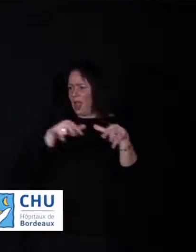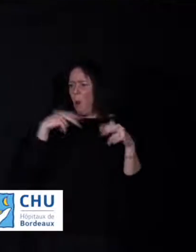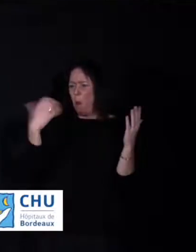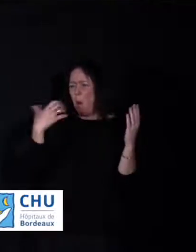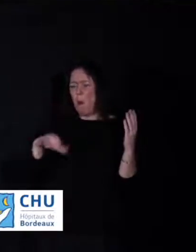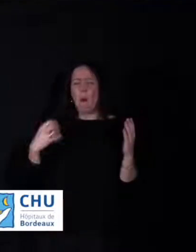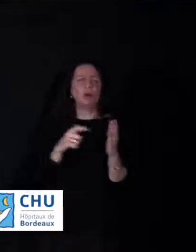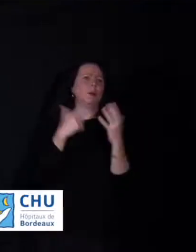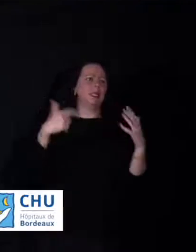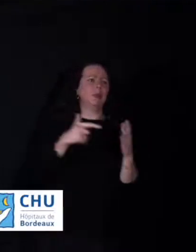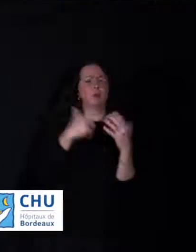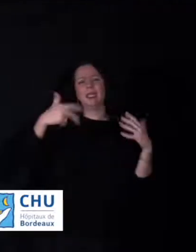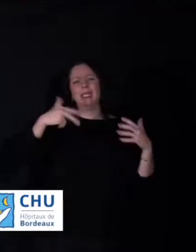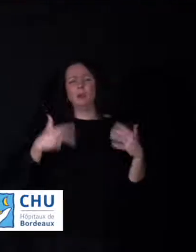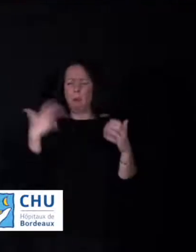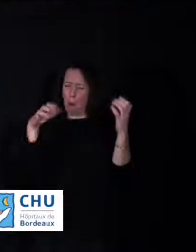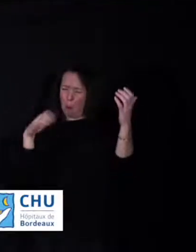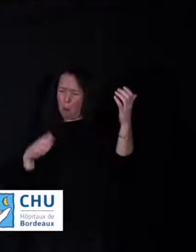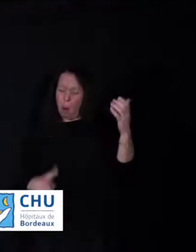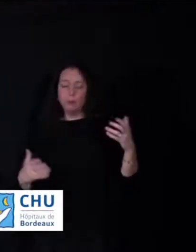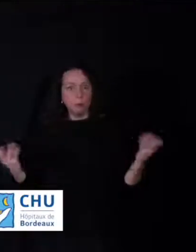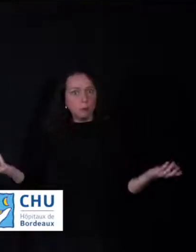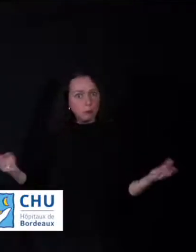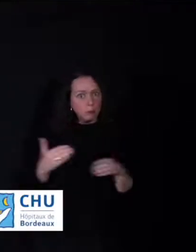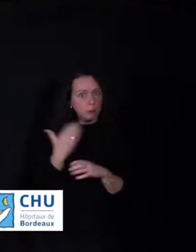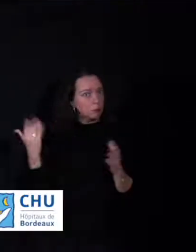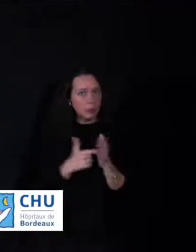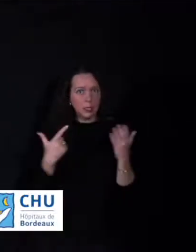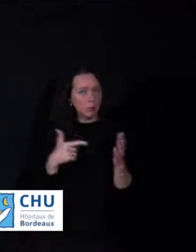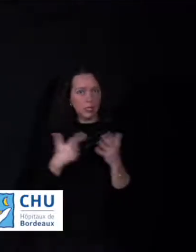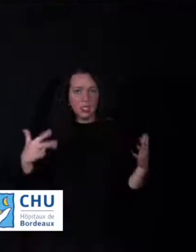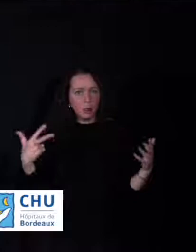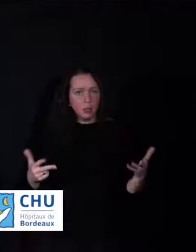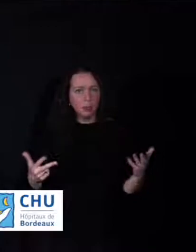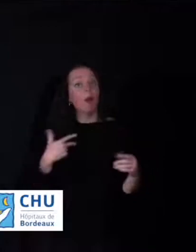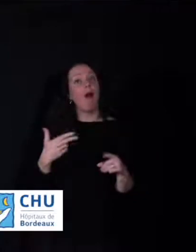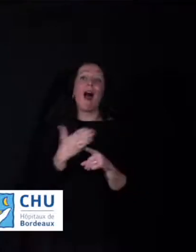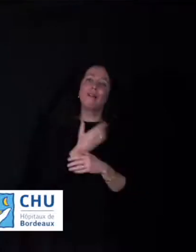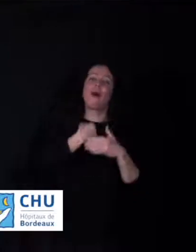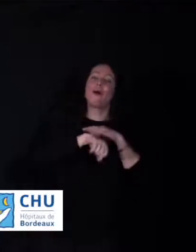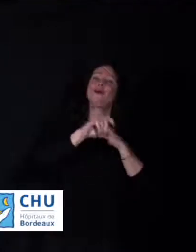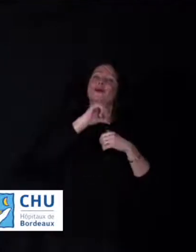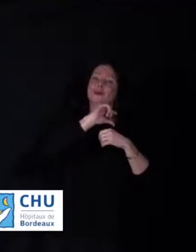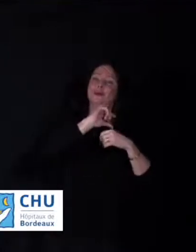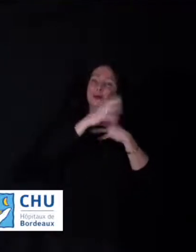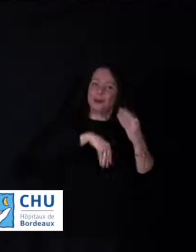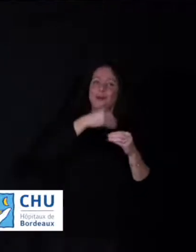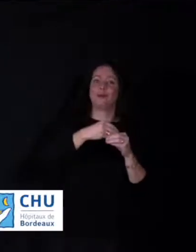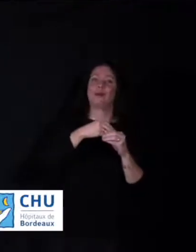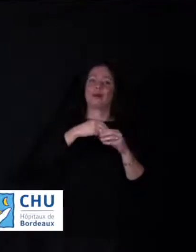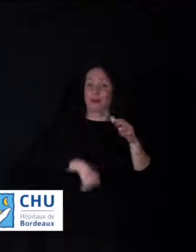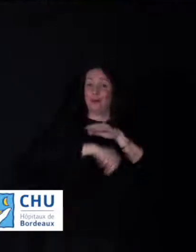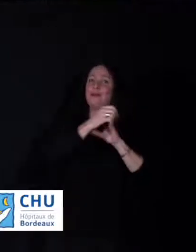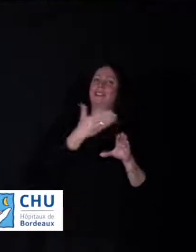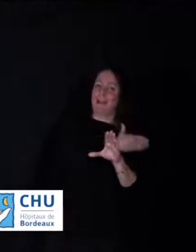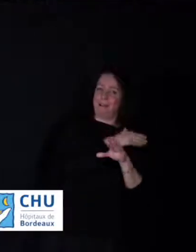2017 et 2018. Mais que s'est-il passé en 2017 ou 2018? Alors c'était avant la Coupe du Monde de foot, on a dit 2018. Ben, en fait, ce qui s'est